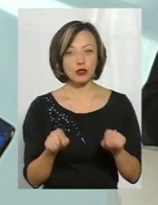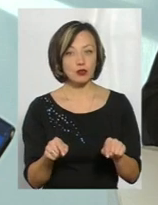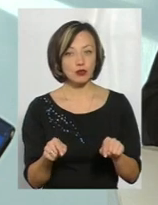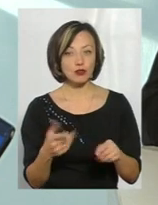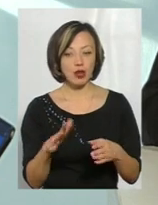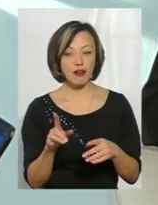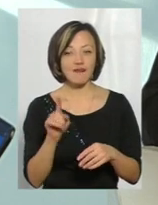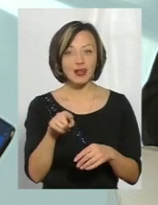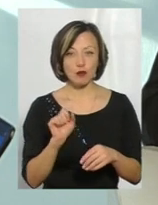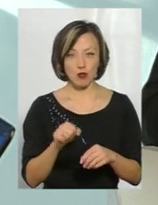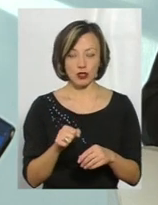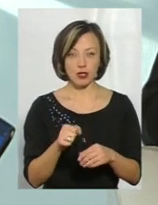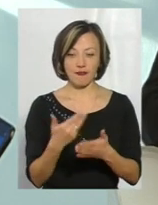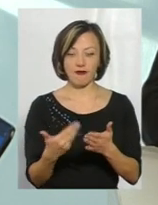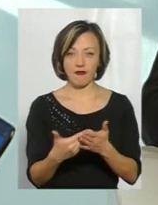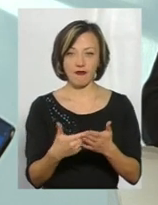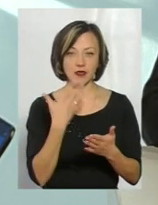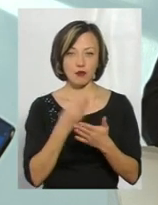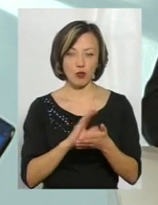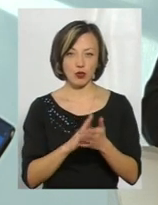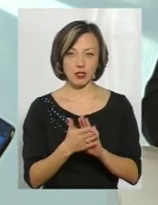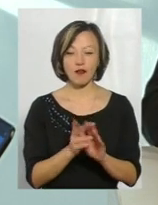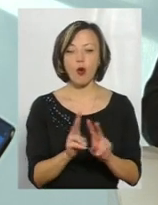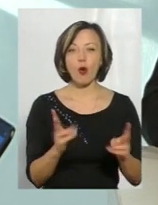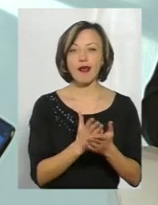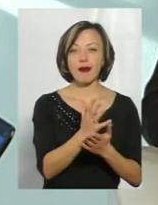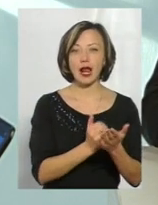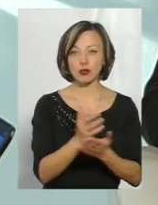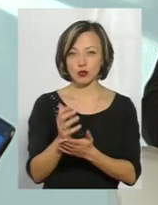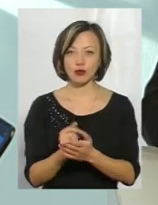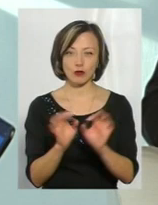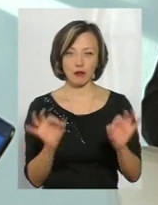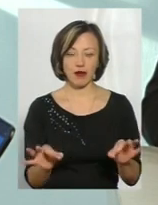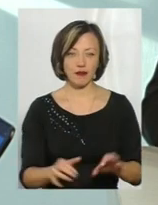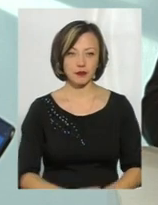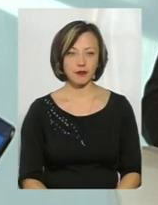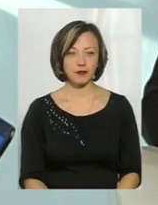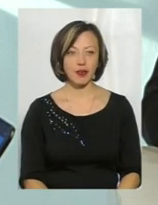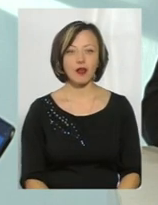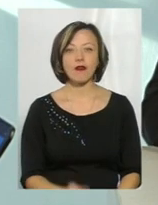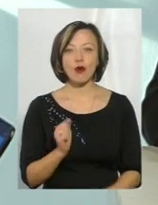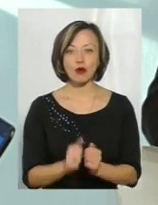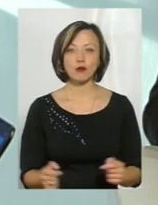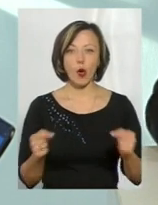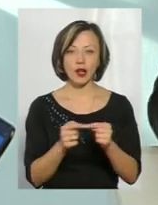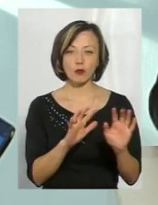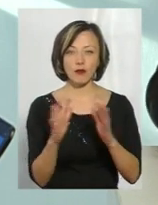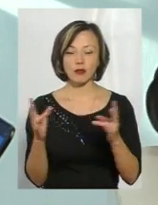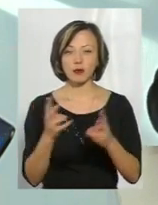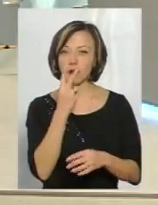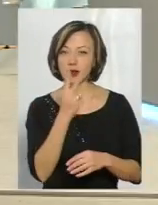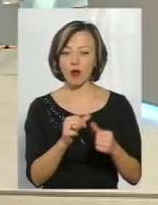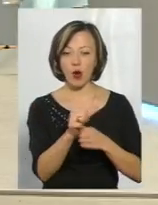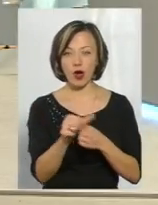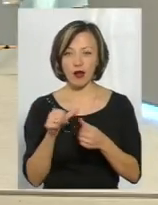може нав'язувати свою позицію, тому що у нього є ресурси. Тобто в кого є ресурси, той і править. От в кожному конкретному випадку. Тобто потрібно дивитися